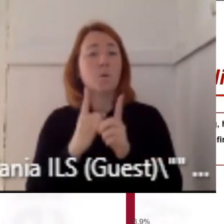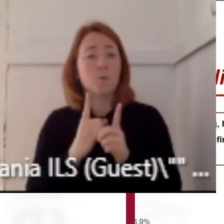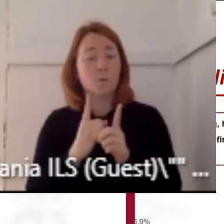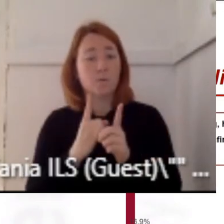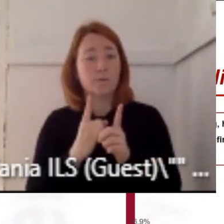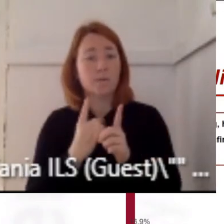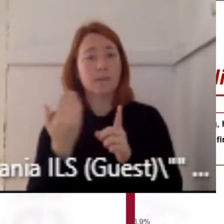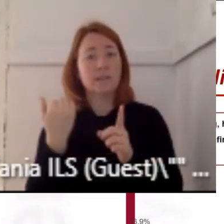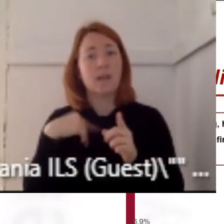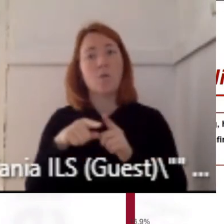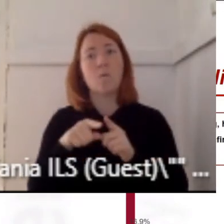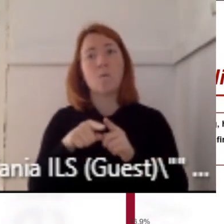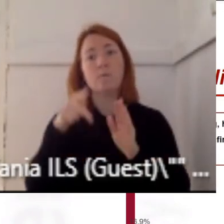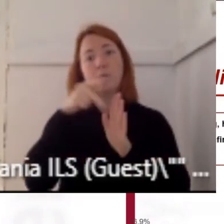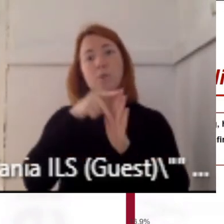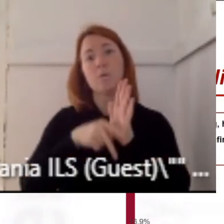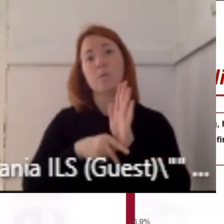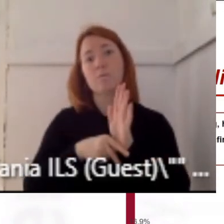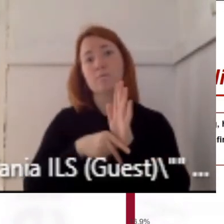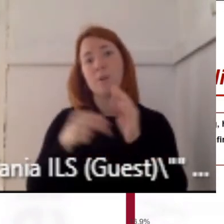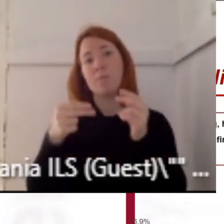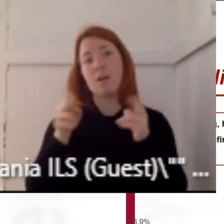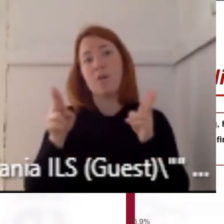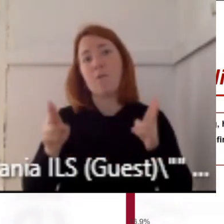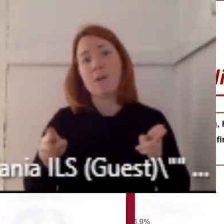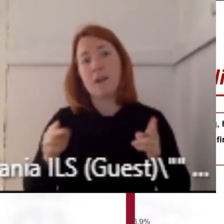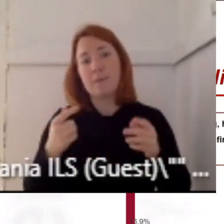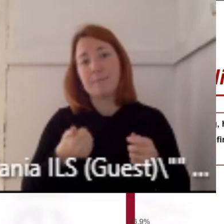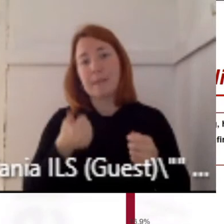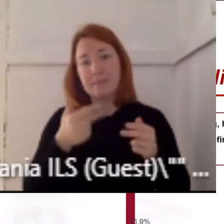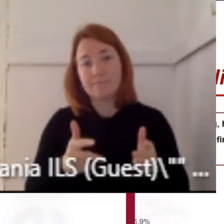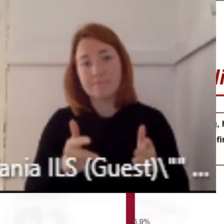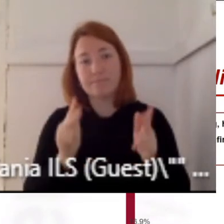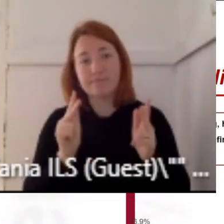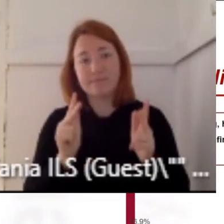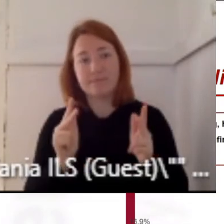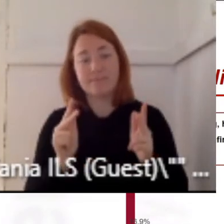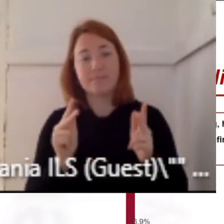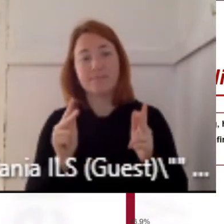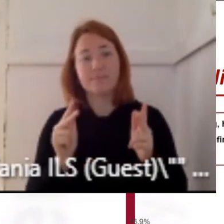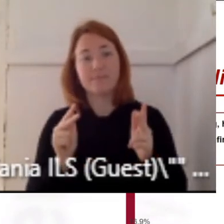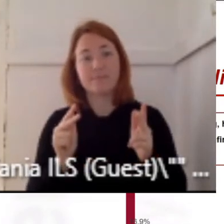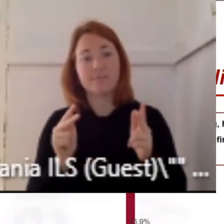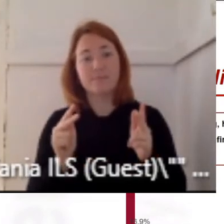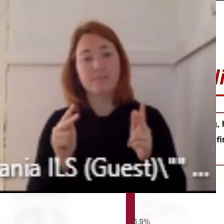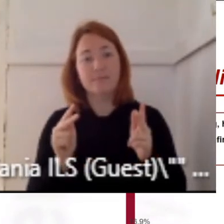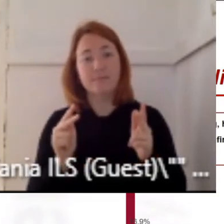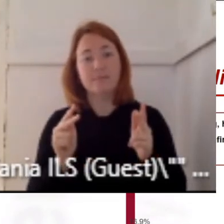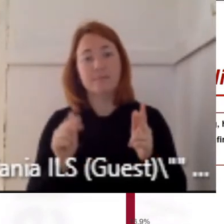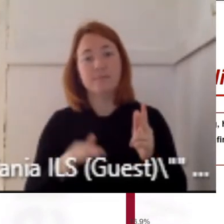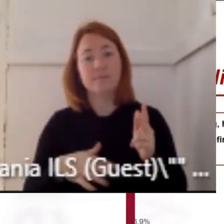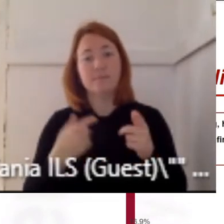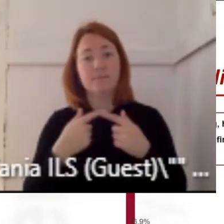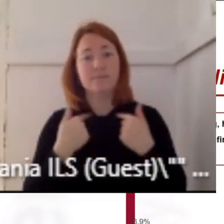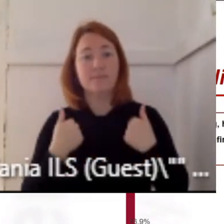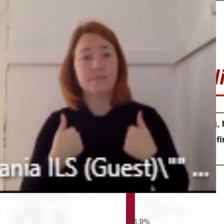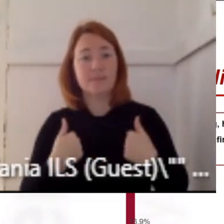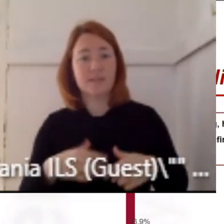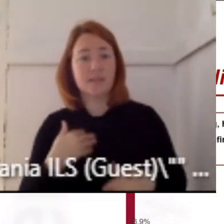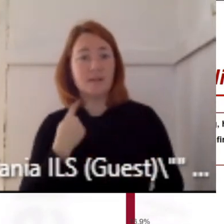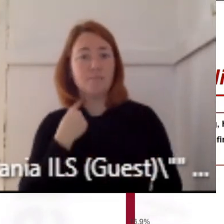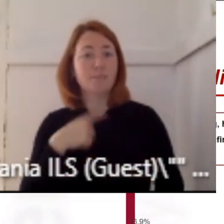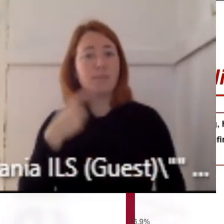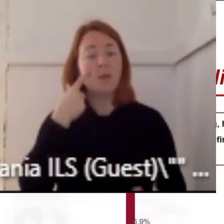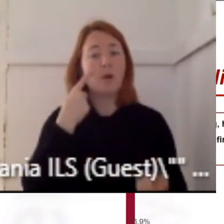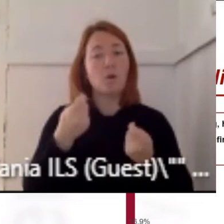diguem relaxació del confinament, i segurament doncs com a resposta a aquesta sensació de pèrdua de control, no, sobre